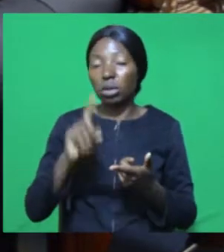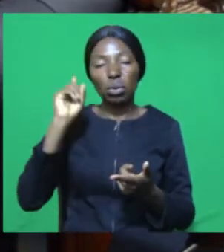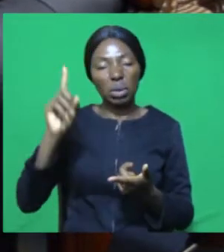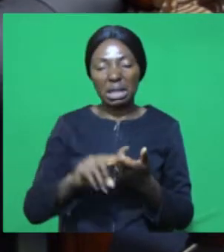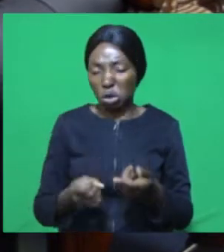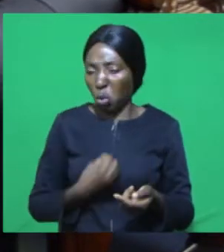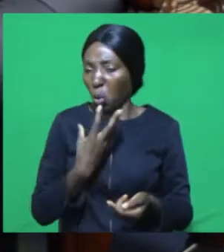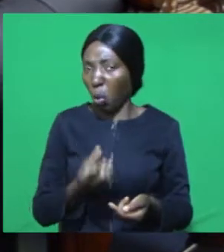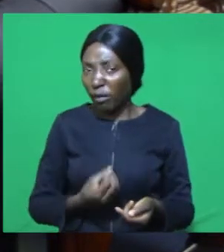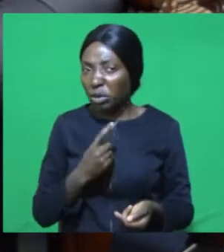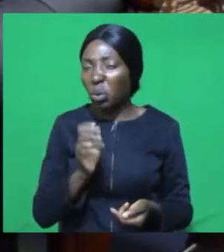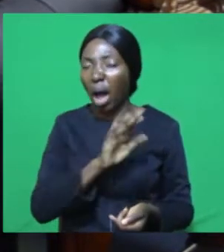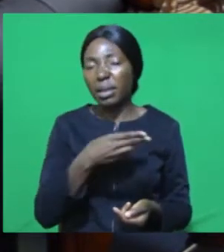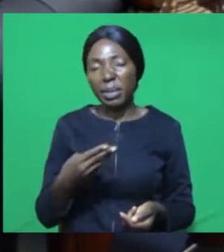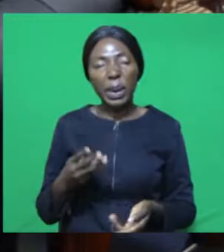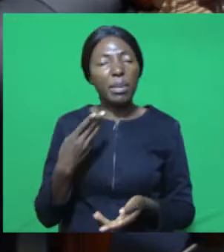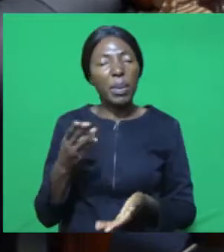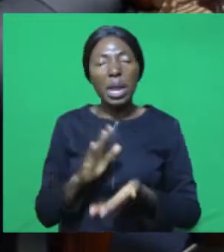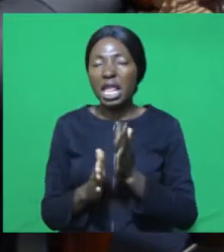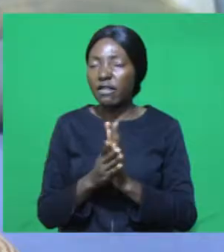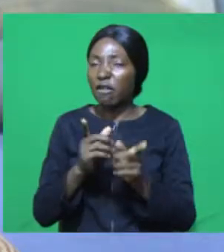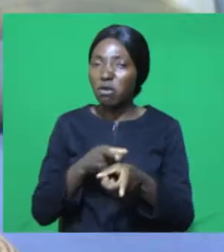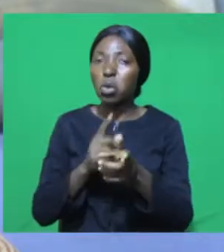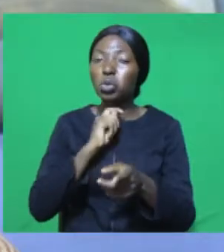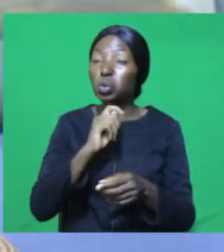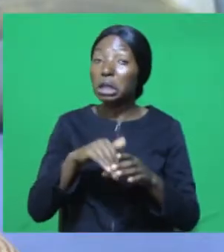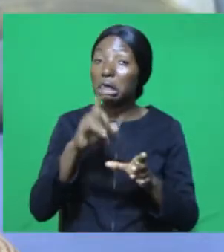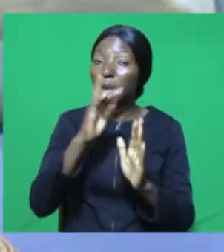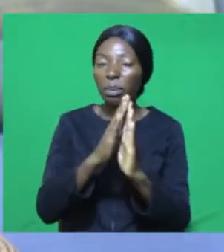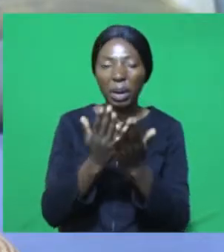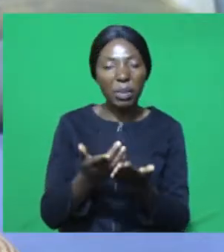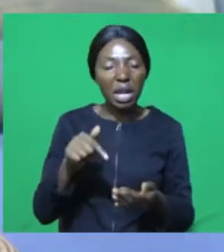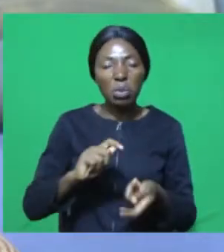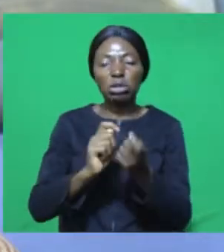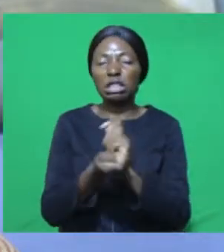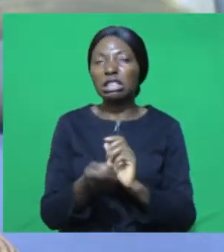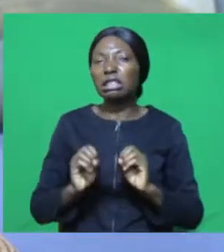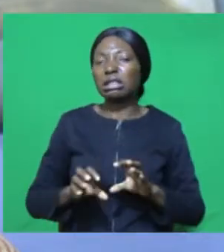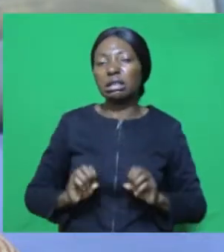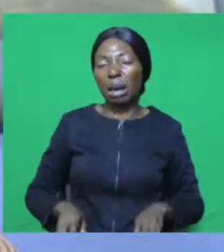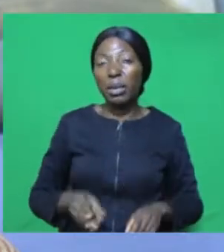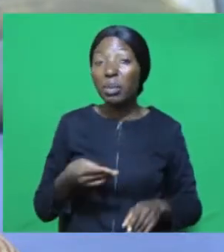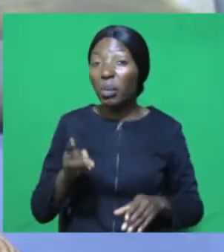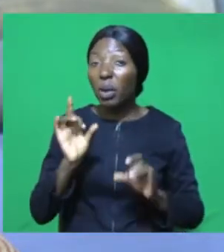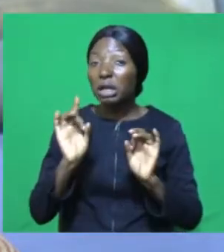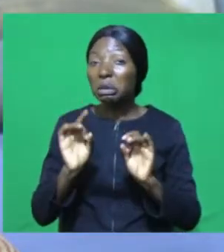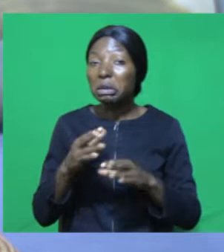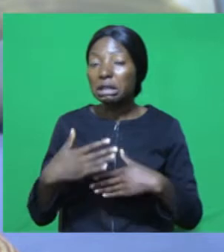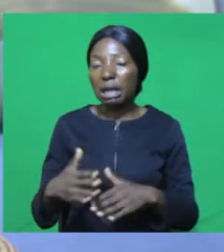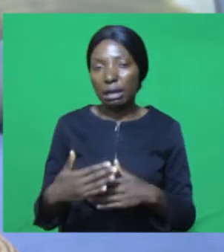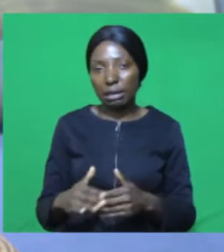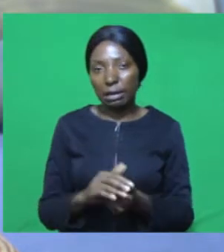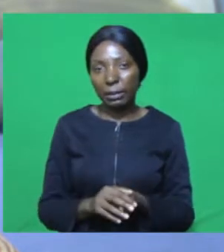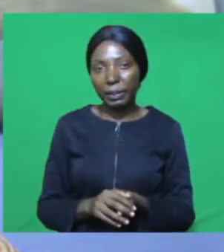vakureurura kumunhu chokwadi hachichateedzerwe sezvachiri mubhaibheri sabata rachinjwa kwakuchengetwa Sunday